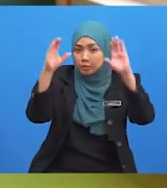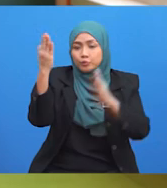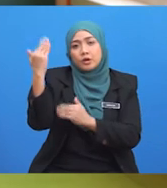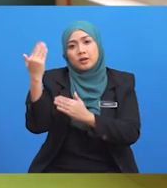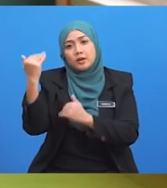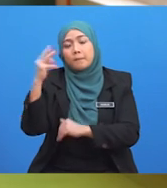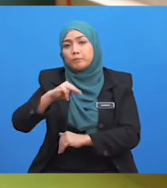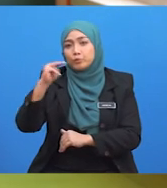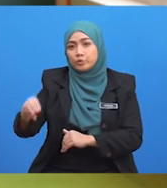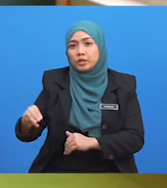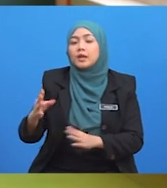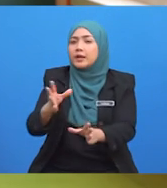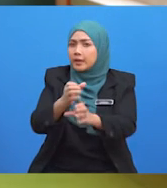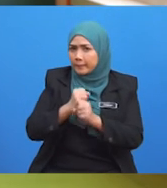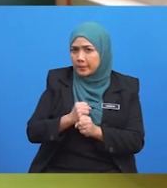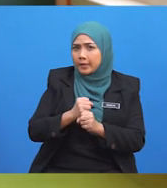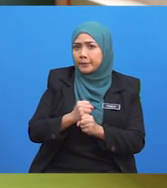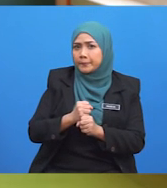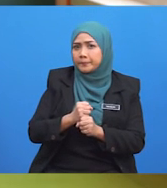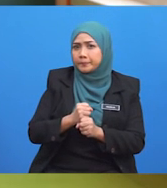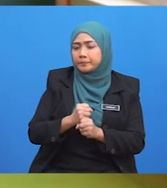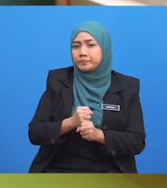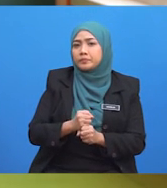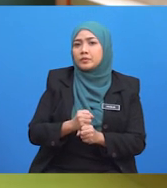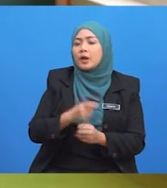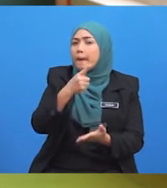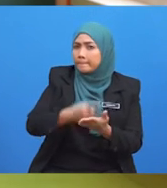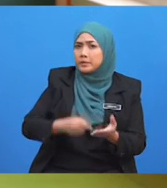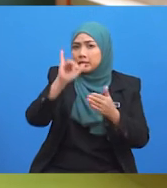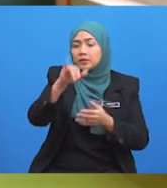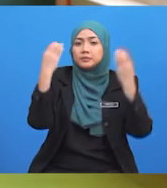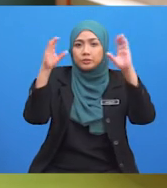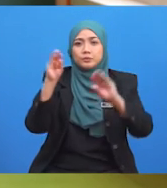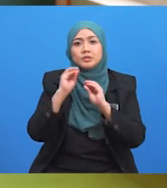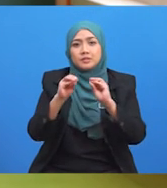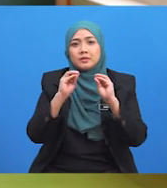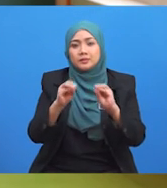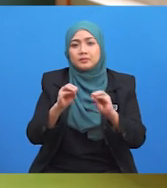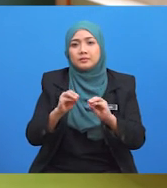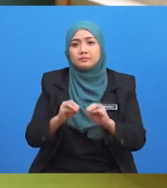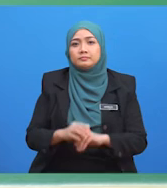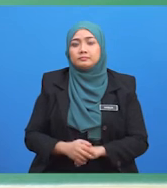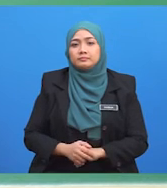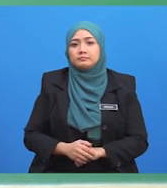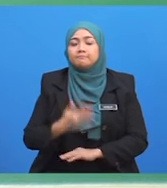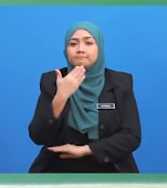berharap murid-murid dapat apa yang cikgu ajar hari ini.